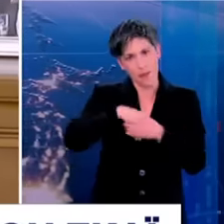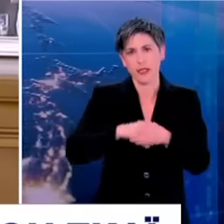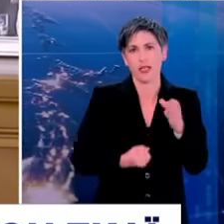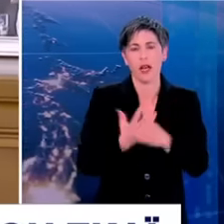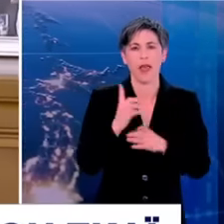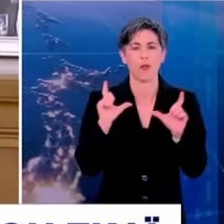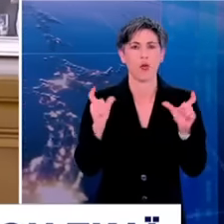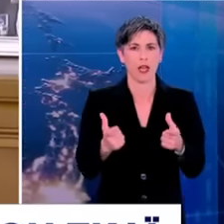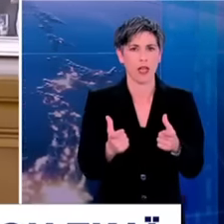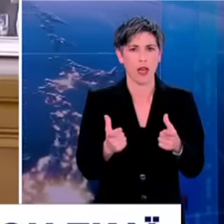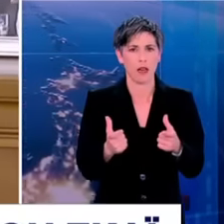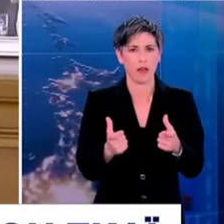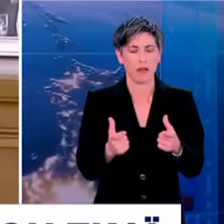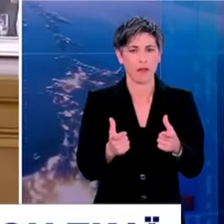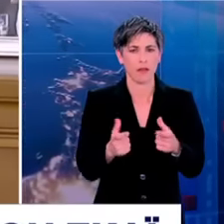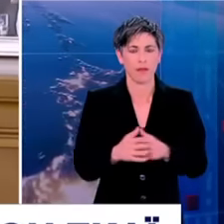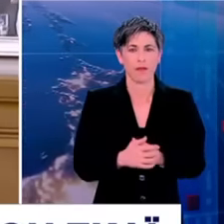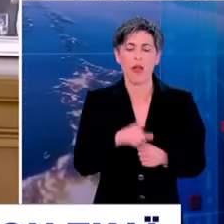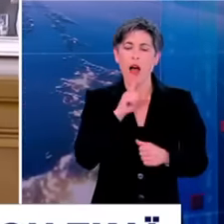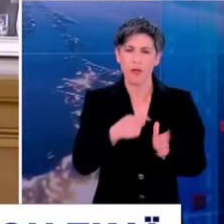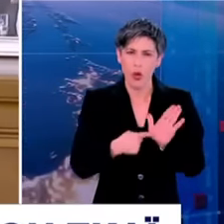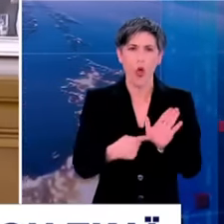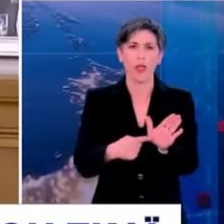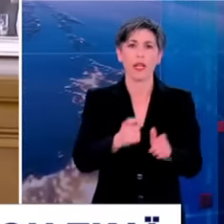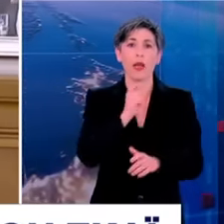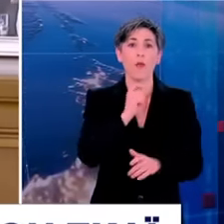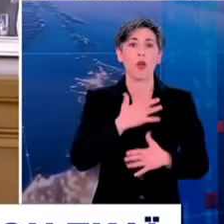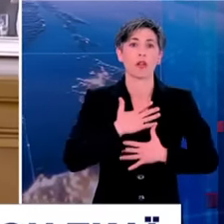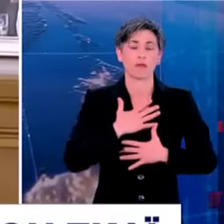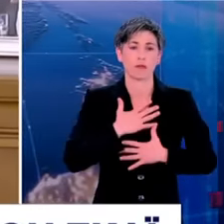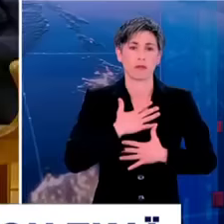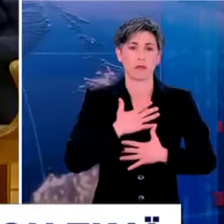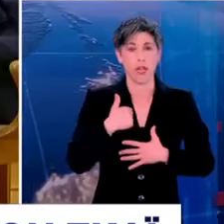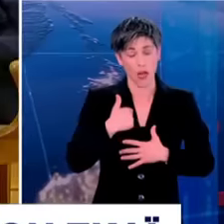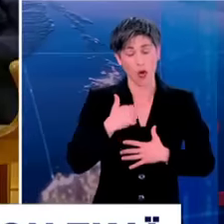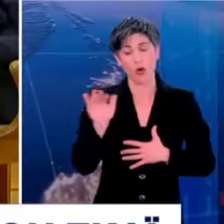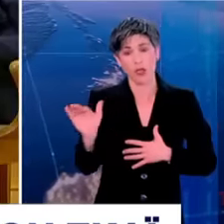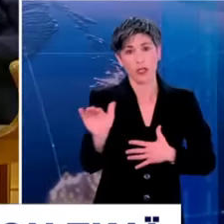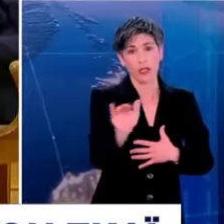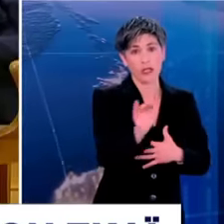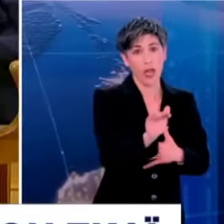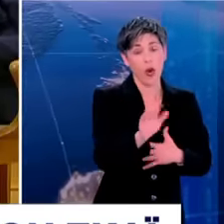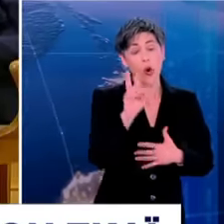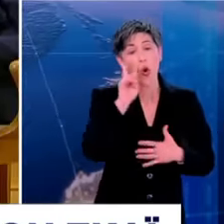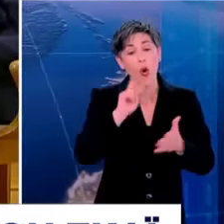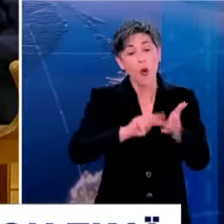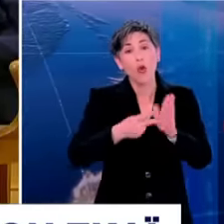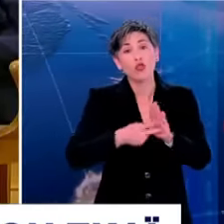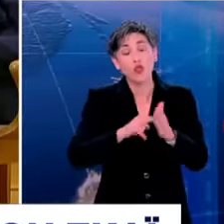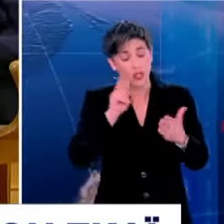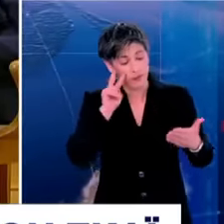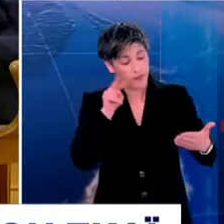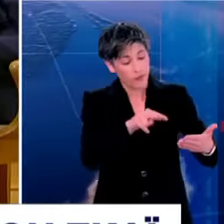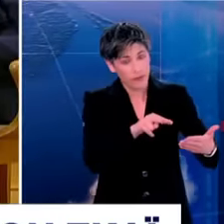πολιτική έκφραση. Και εγώ να ζητήσω και από τους πολίτες που μας ακούν να δουν προσεκτικά το ψηφοδέλτιο, να σκαλίσουν και πέρα